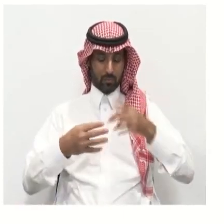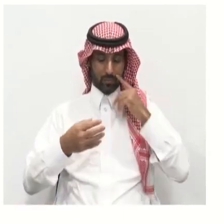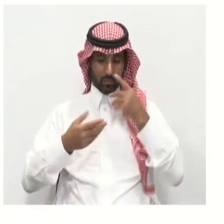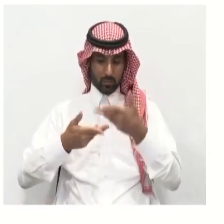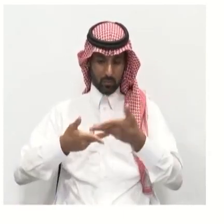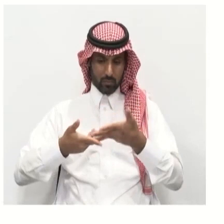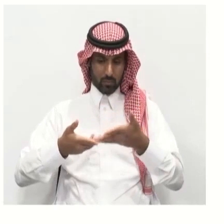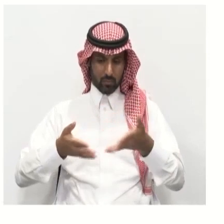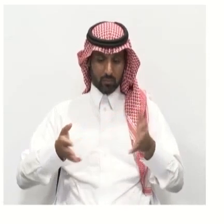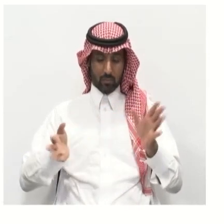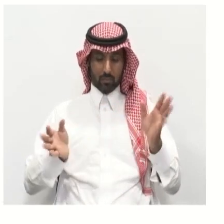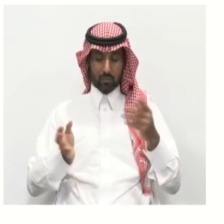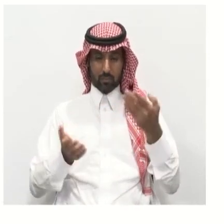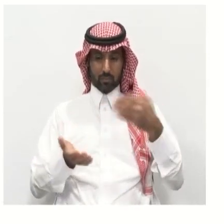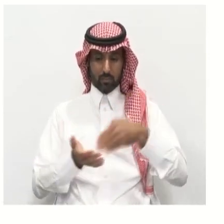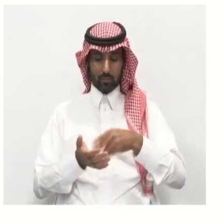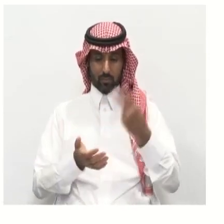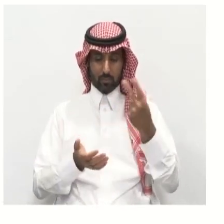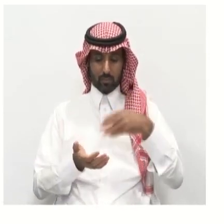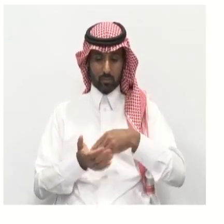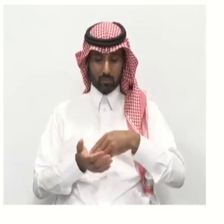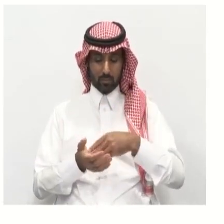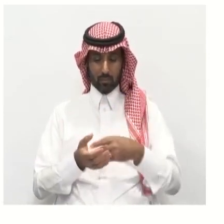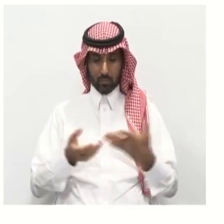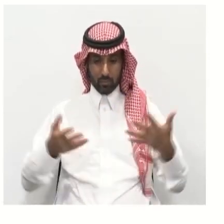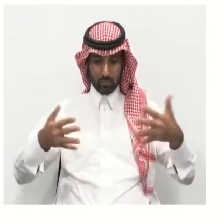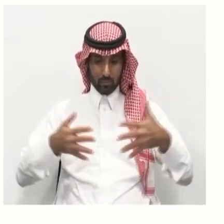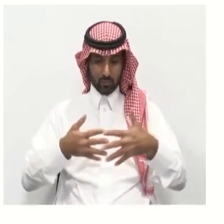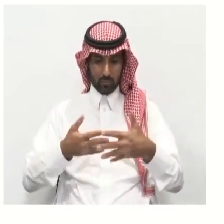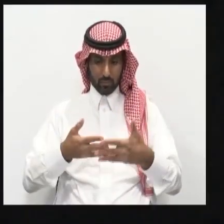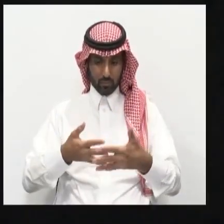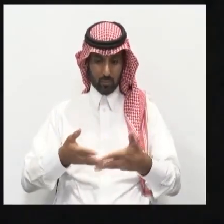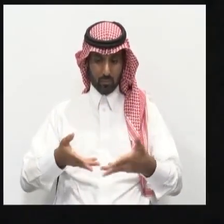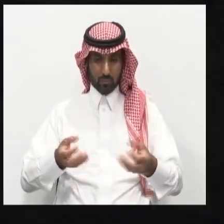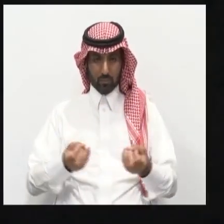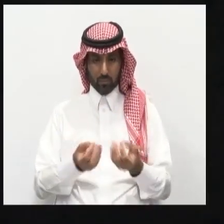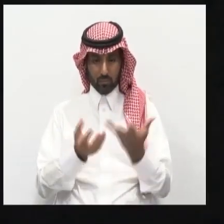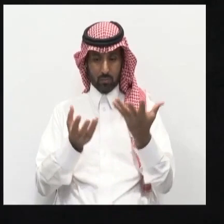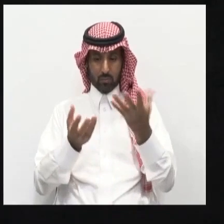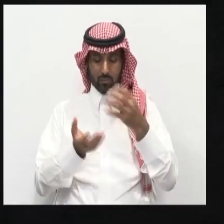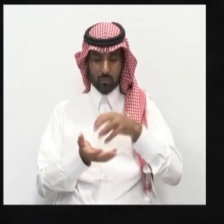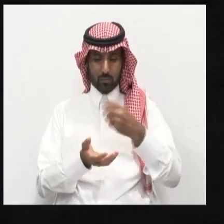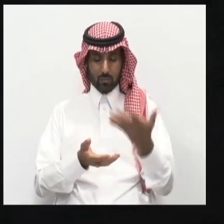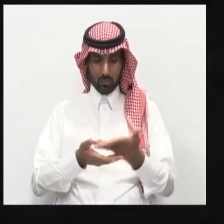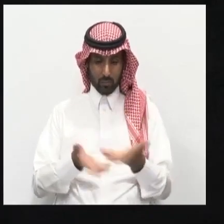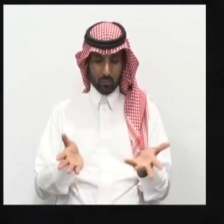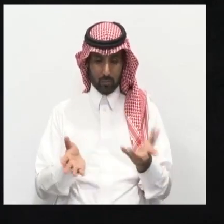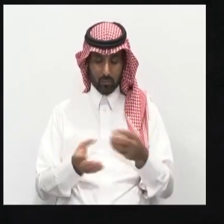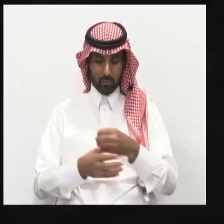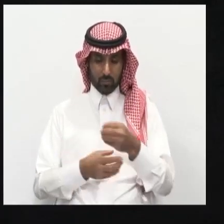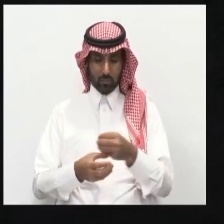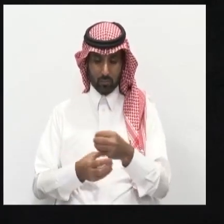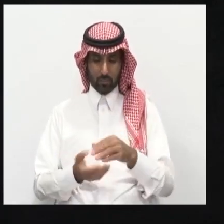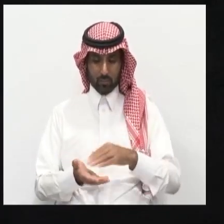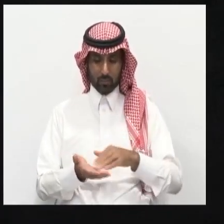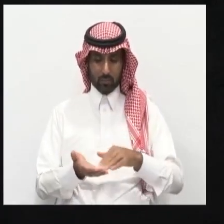مزدوج الان بين لك ان نوع التفاعل عندي تفاعل حلال مزدوج تفاعل حلال مزدوج اما غاز او راسب او ماء هنا بين